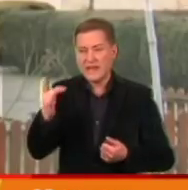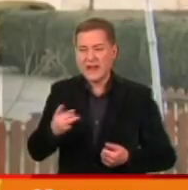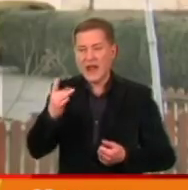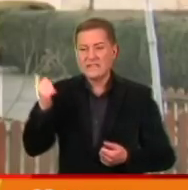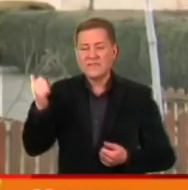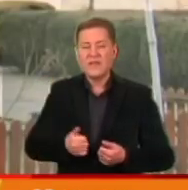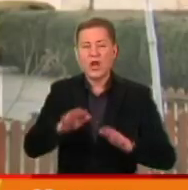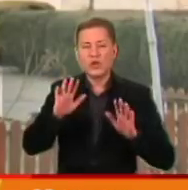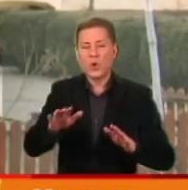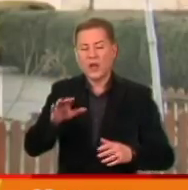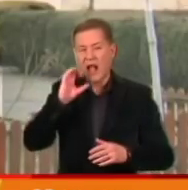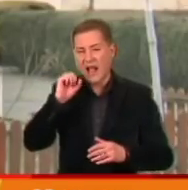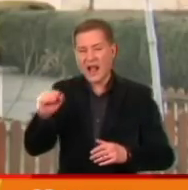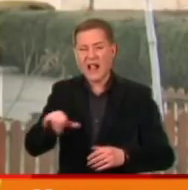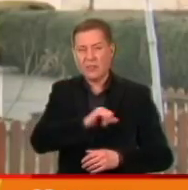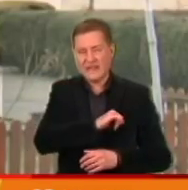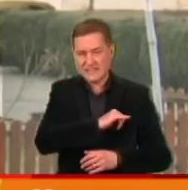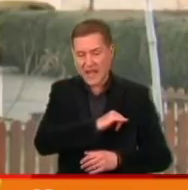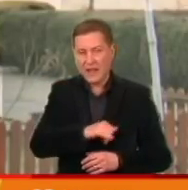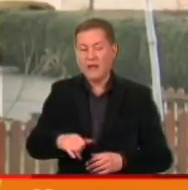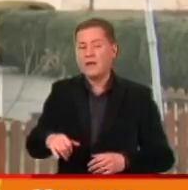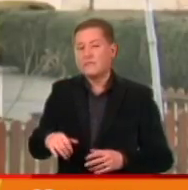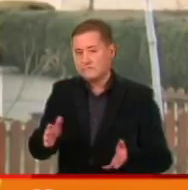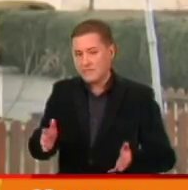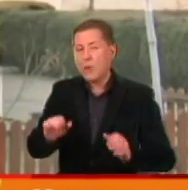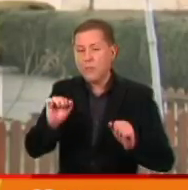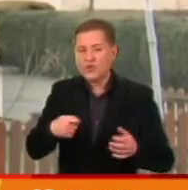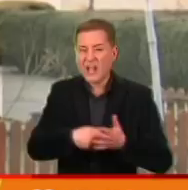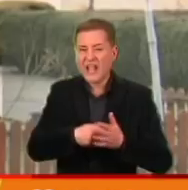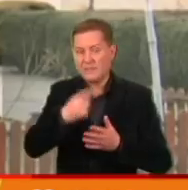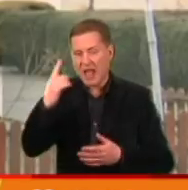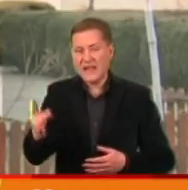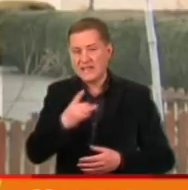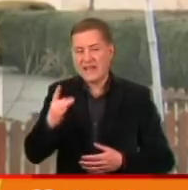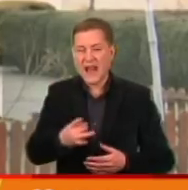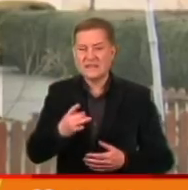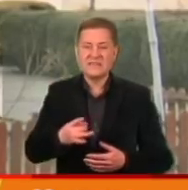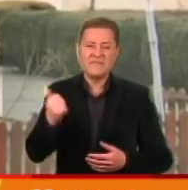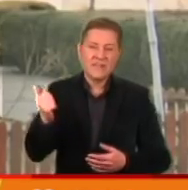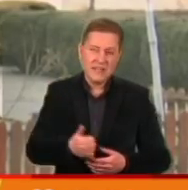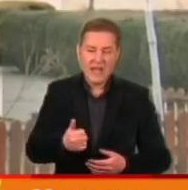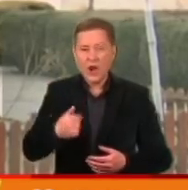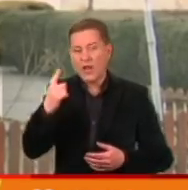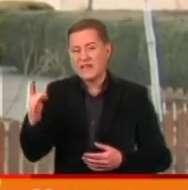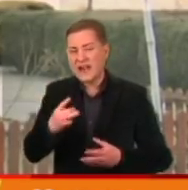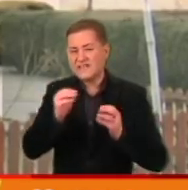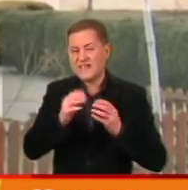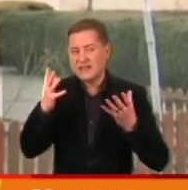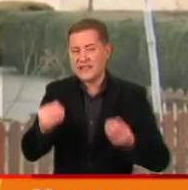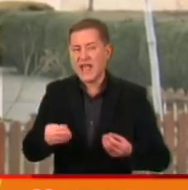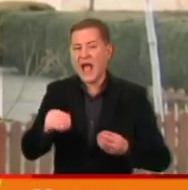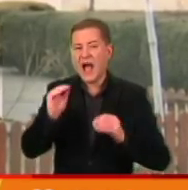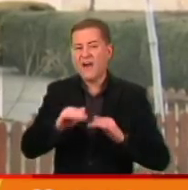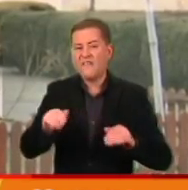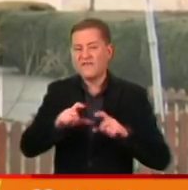тільки колбаса. Консультувалась, мені сказали, що можна кормити, ну, раз в неділю, раз в 10 днів. А в садикі вона може бути як